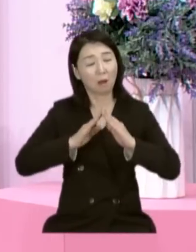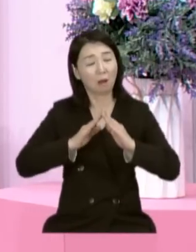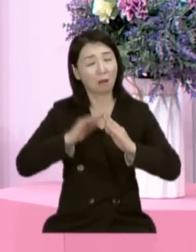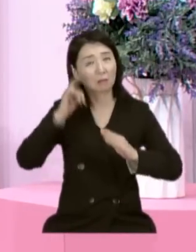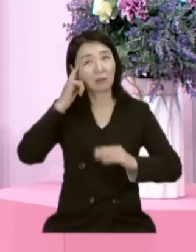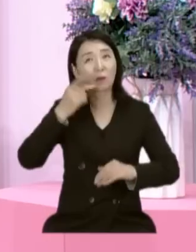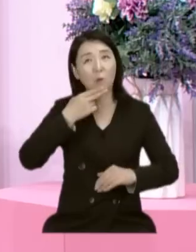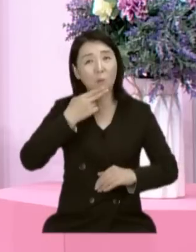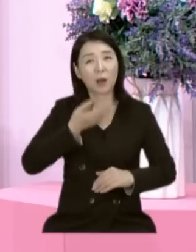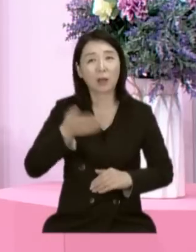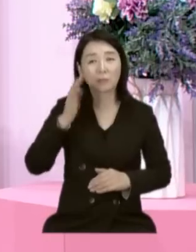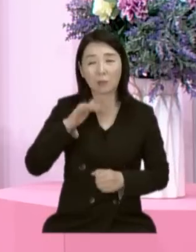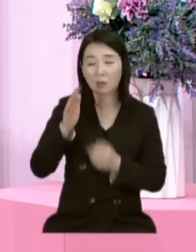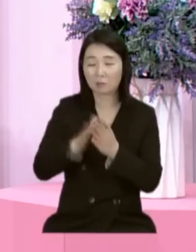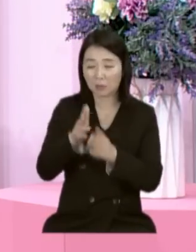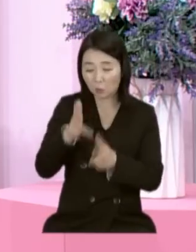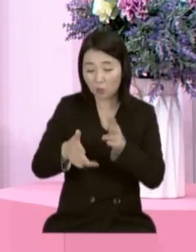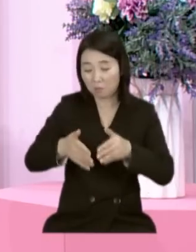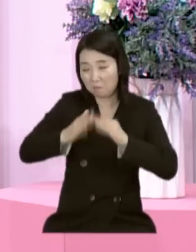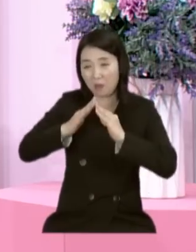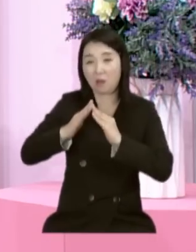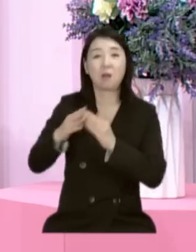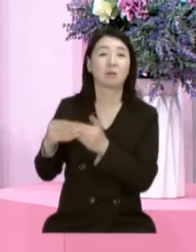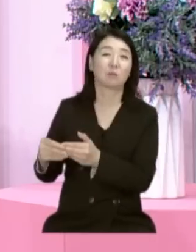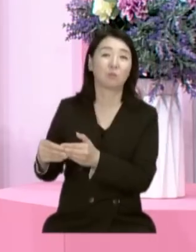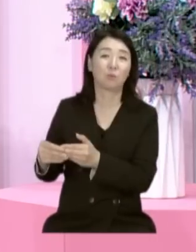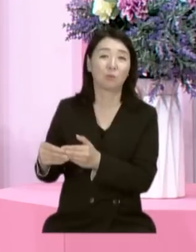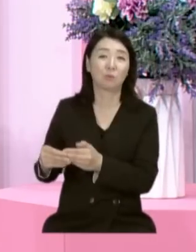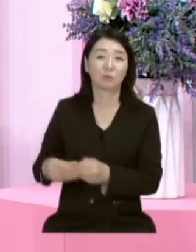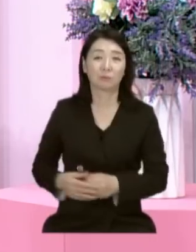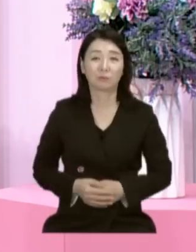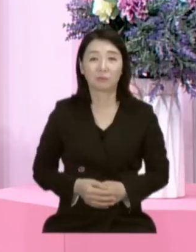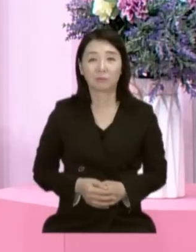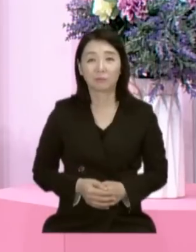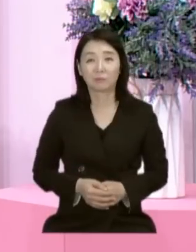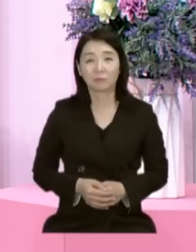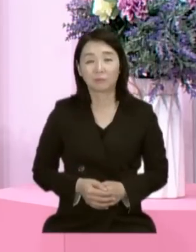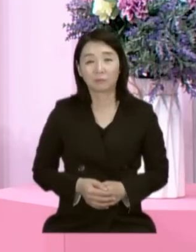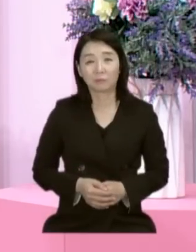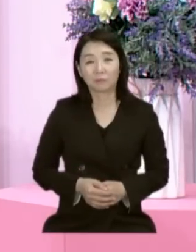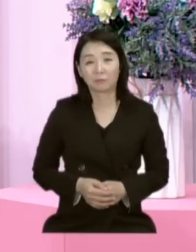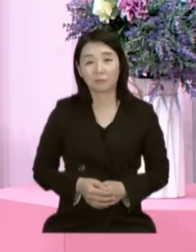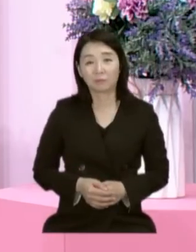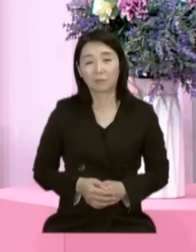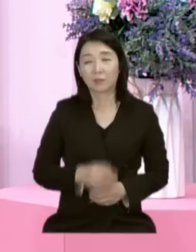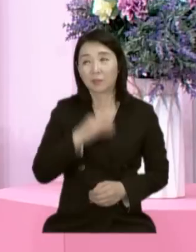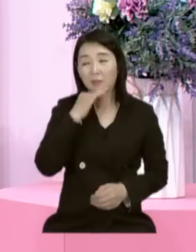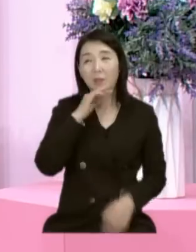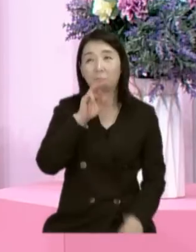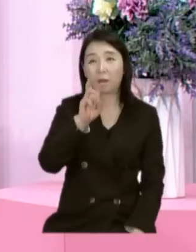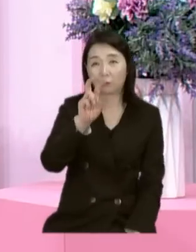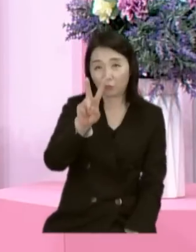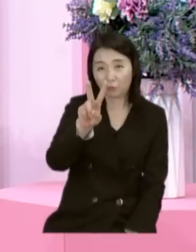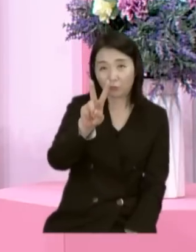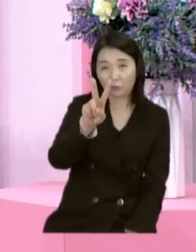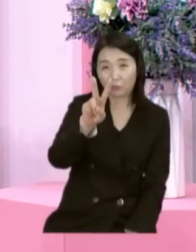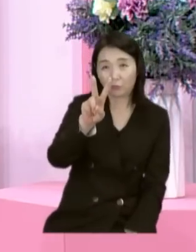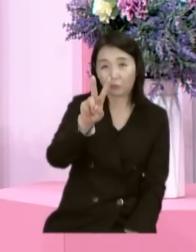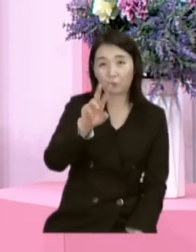네. 하나님께서 창업을 하게끔 인도를 하시는 거예요. 네. 그래서 이제 42살에